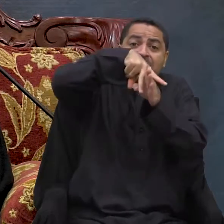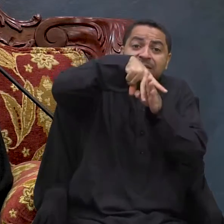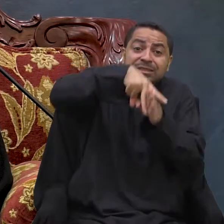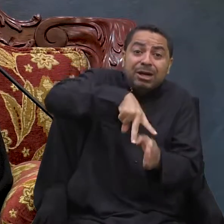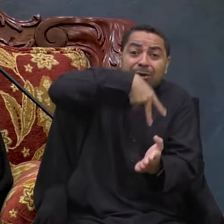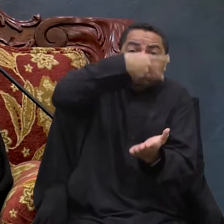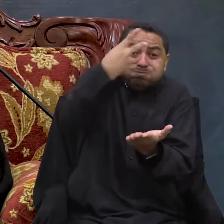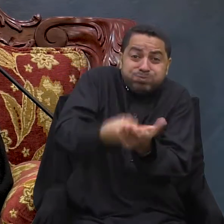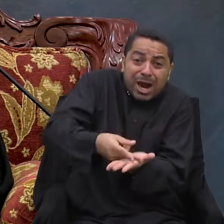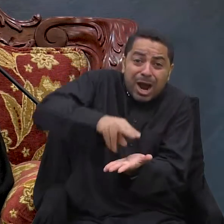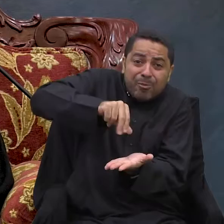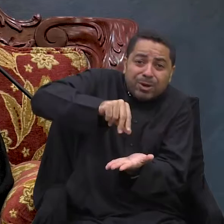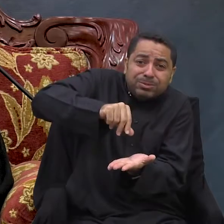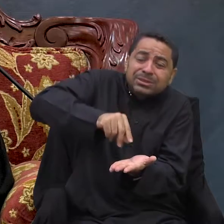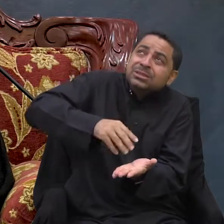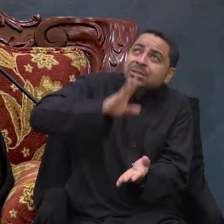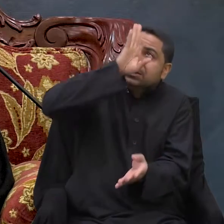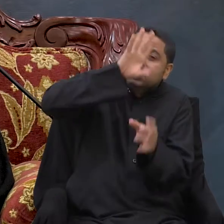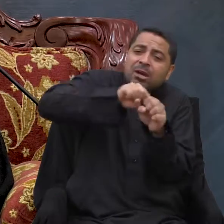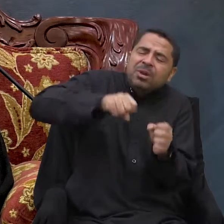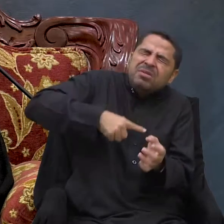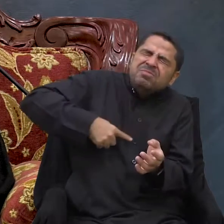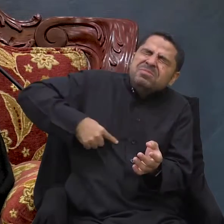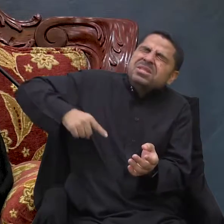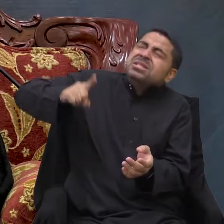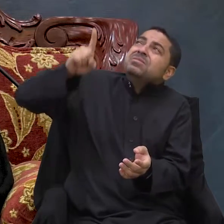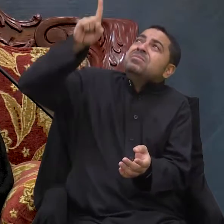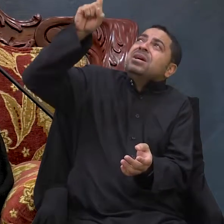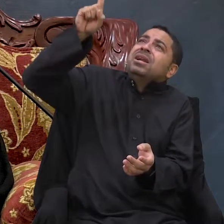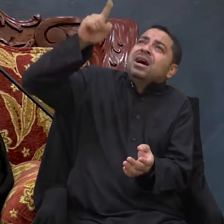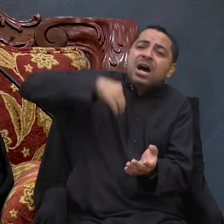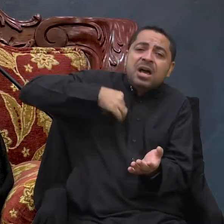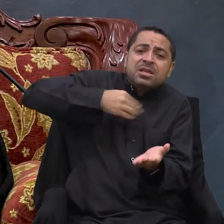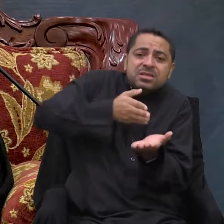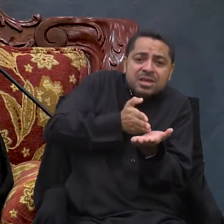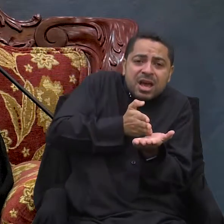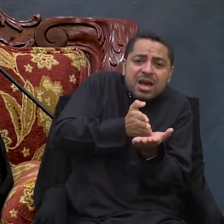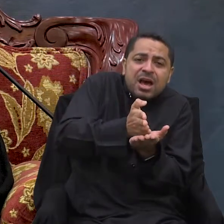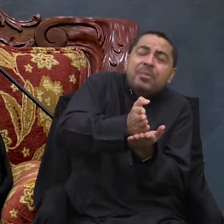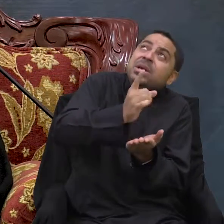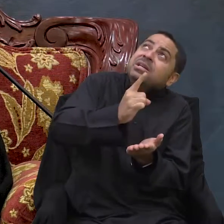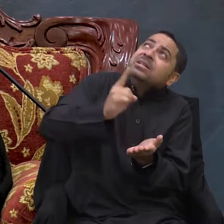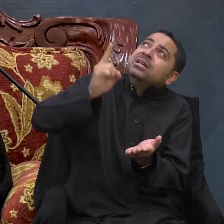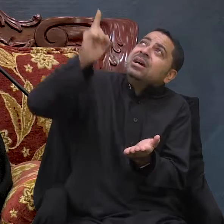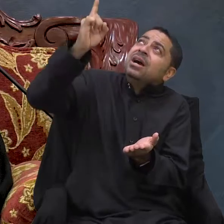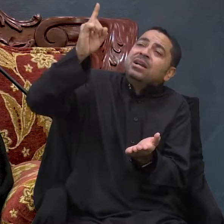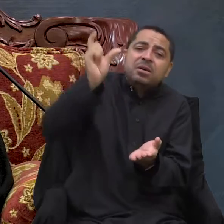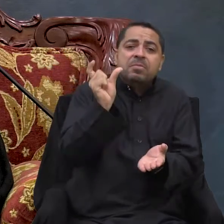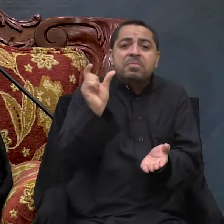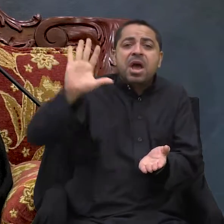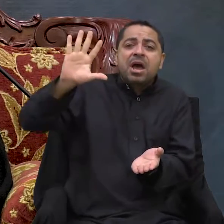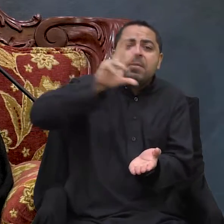وهو يقول بسم الله وبالله وفي سبيل الله وعلى